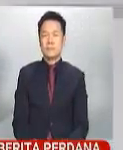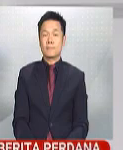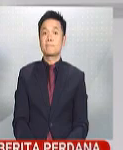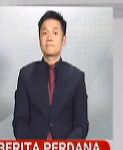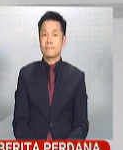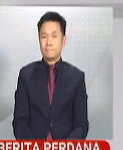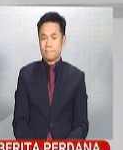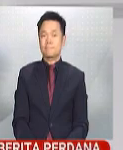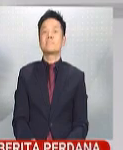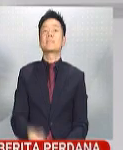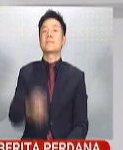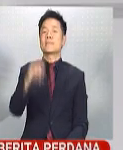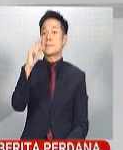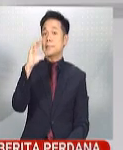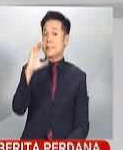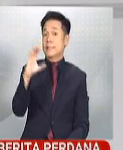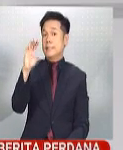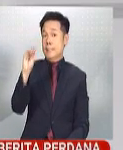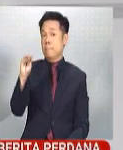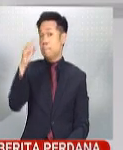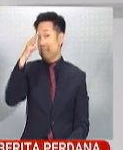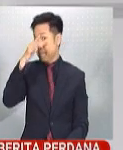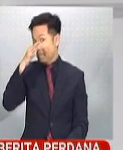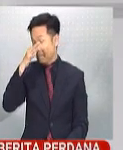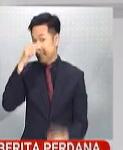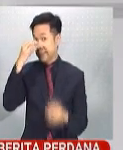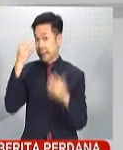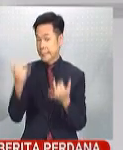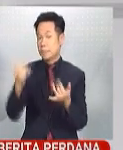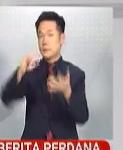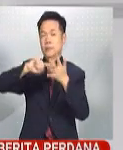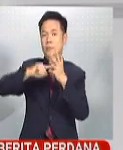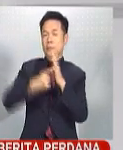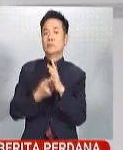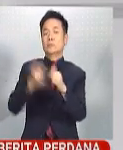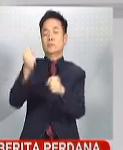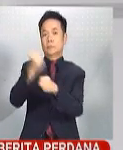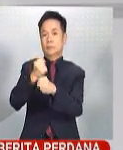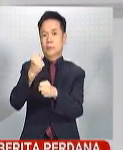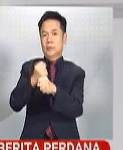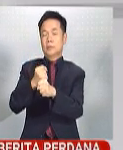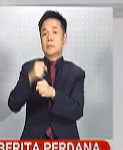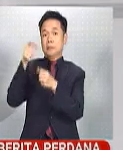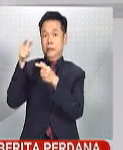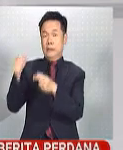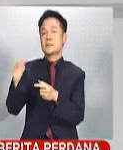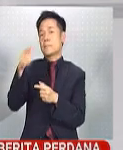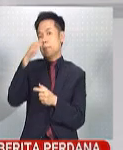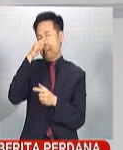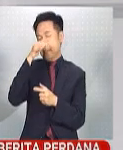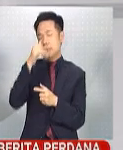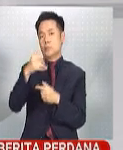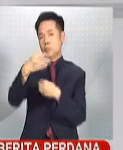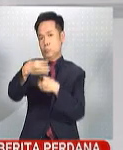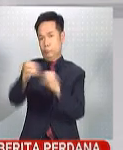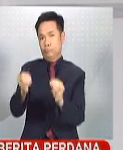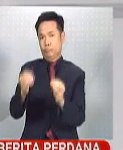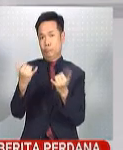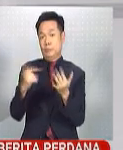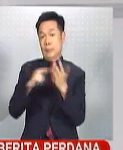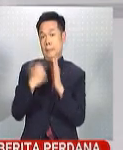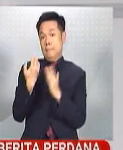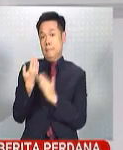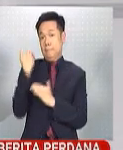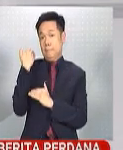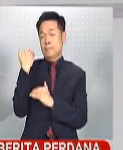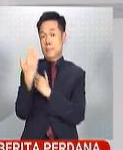Ketua Menteri Melaka Datuk Sulaiman Muhammad Ali memulakan tugas di Kompleks Seri Negeri Air Keruh pagi tadi. ADUN Lendu itu tiba